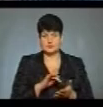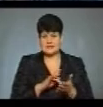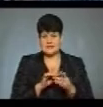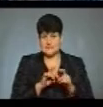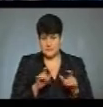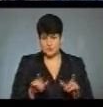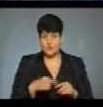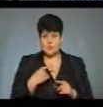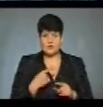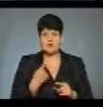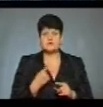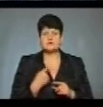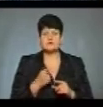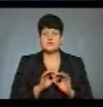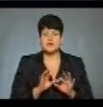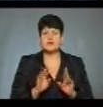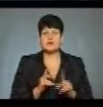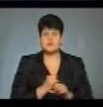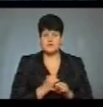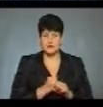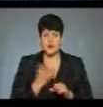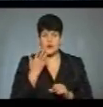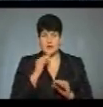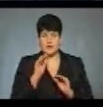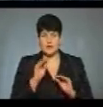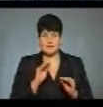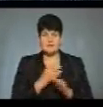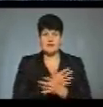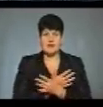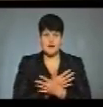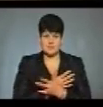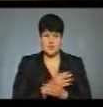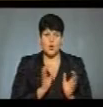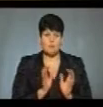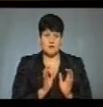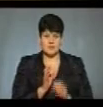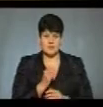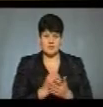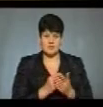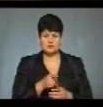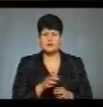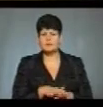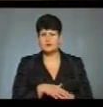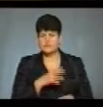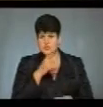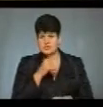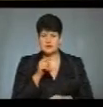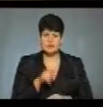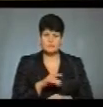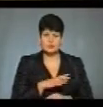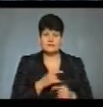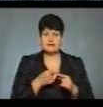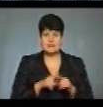над конкурсними роботами. Наприклад, коли композиція «Ангел» цей оберіг, то треба довше часу, тому що там йшла